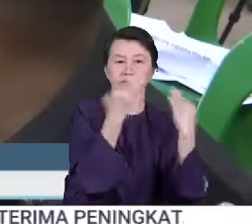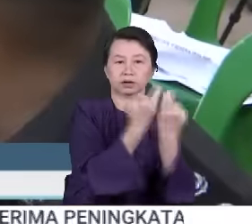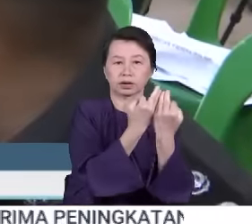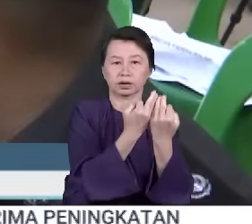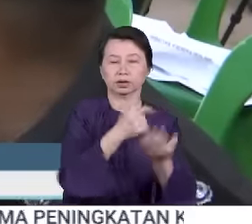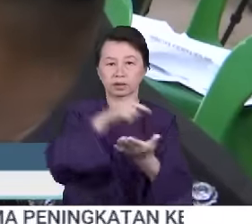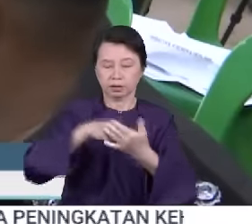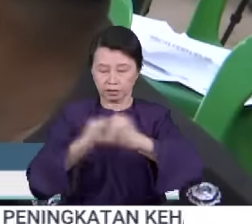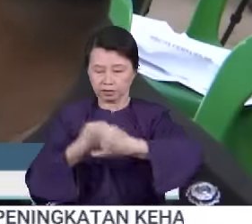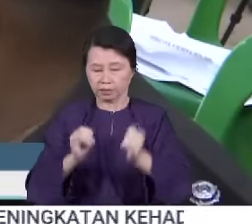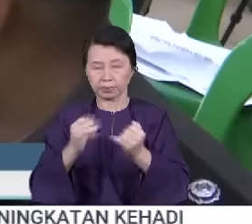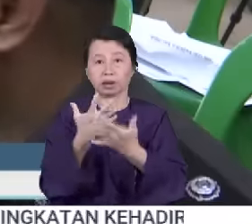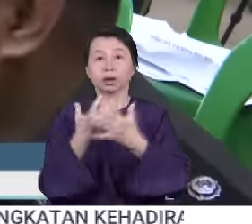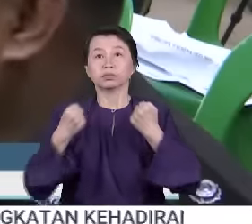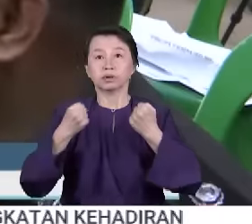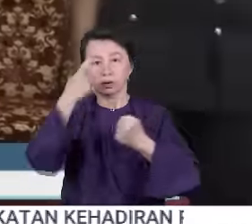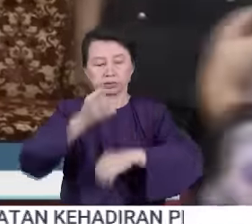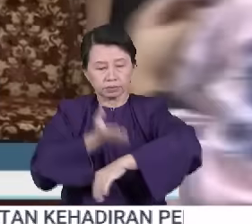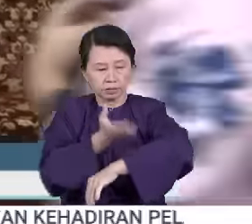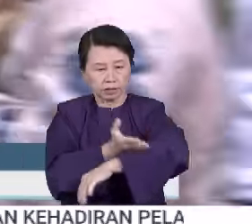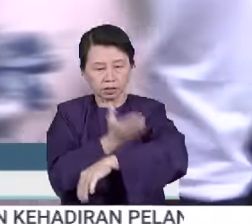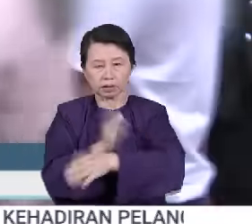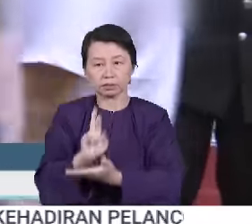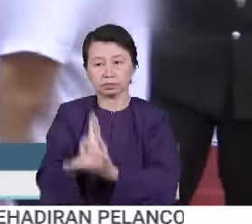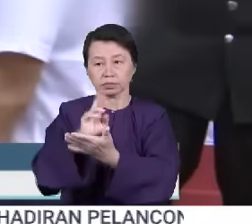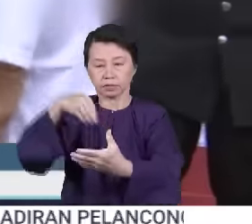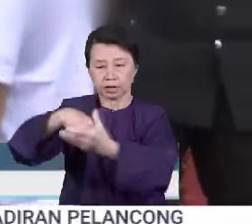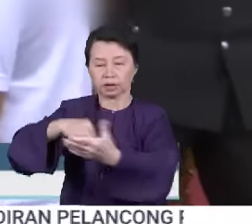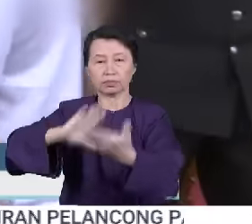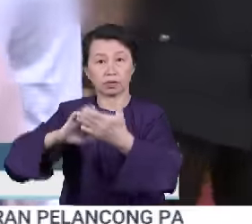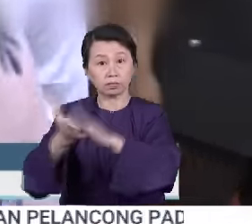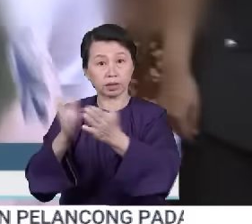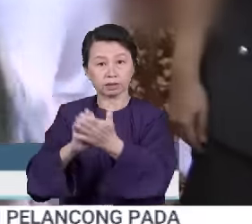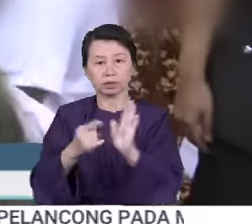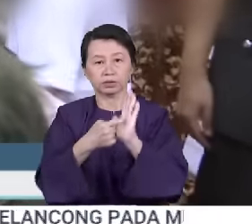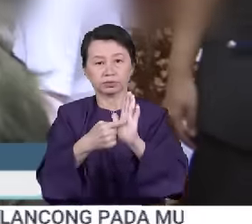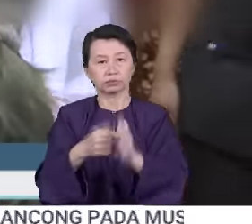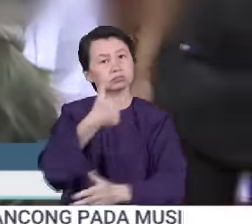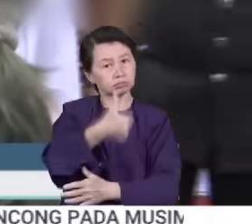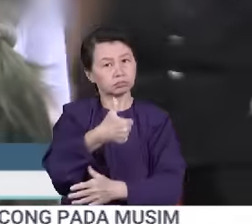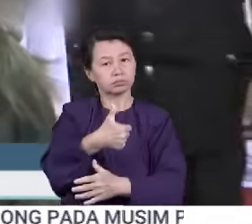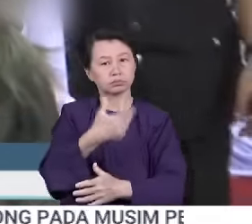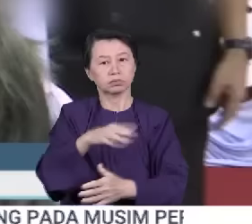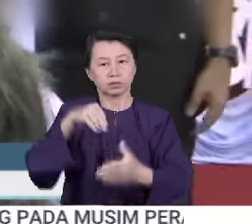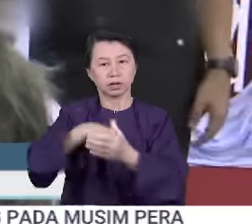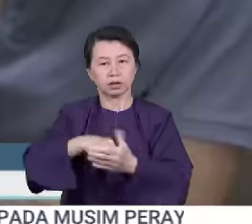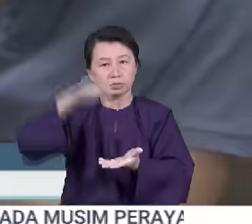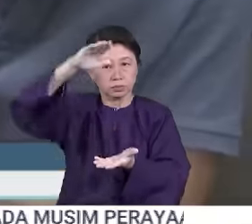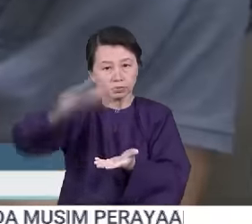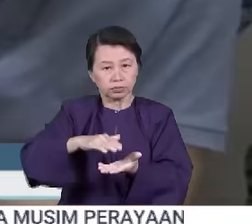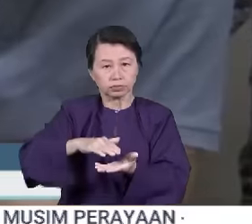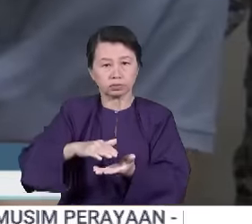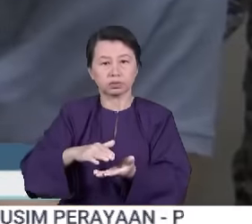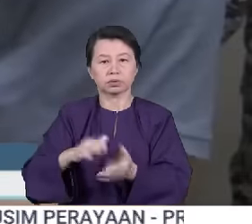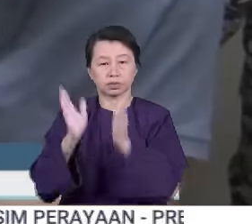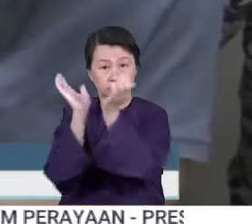Inisiatif Jabatan Penjara ini bagi memperkasa program pemulihan dalam komuniti yang mencatat keberkesanan tinggi dalam menurunkan kadar